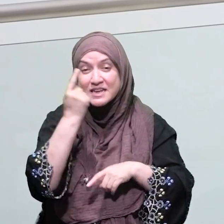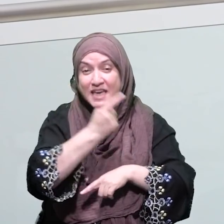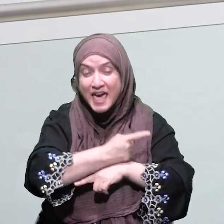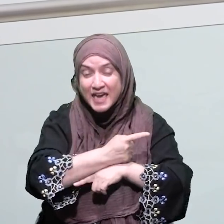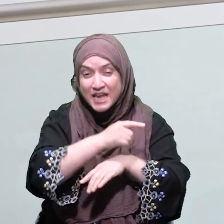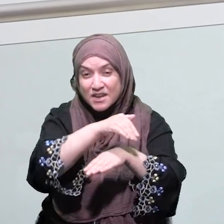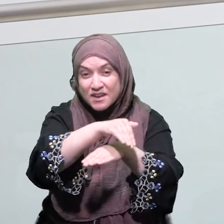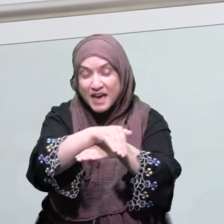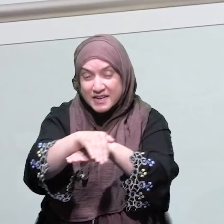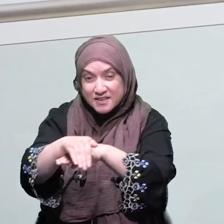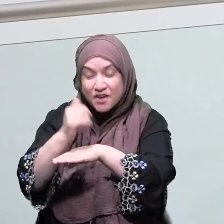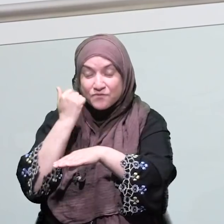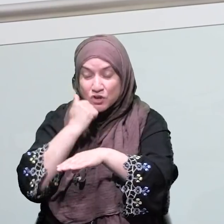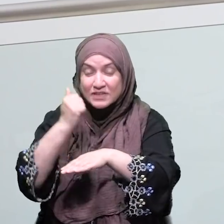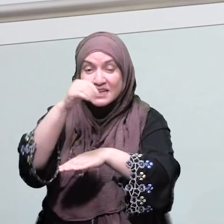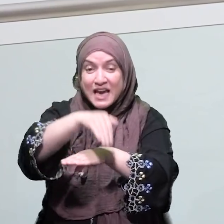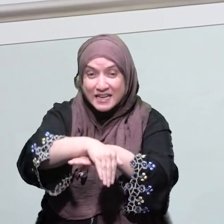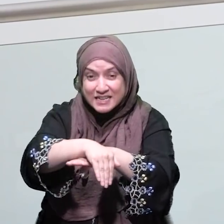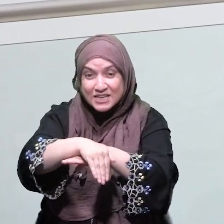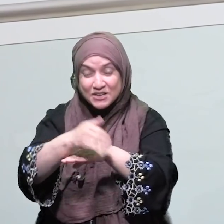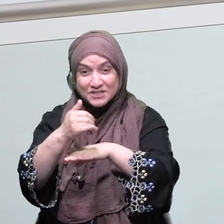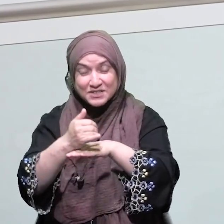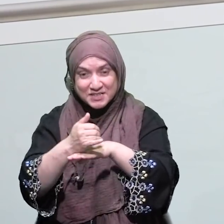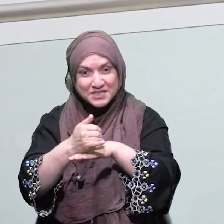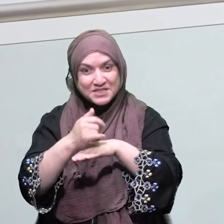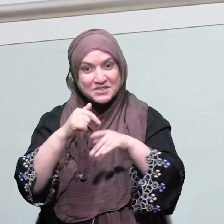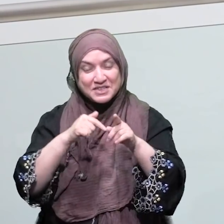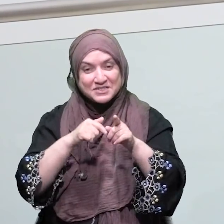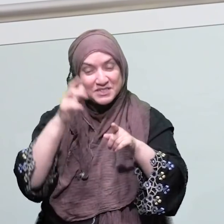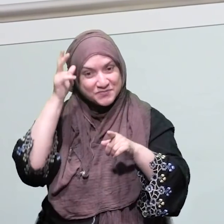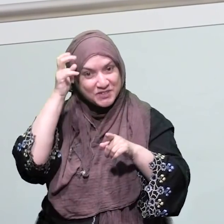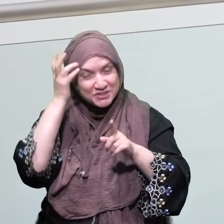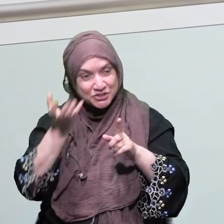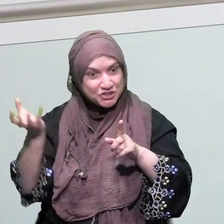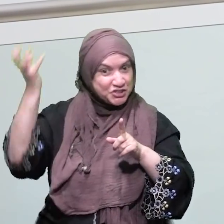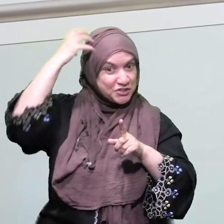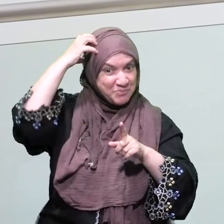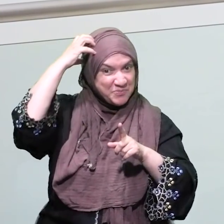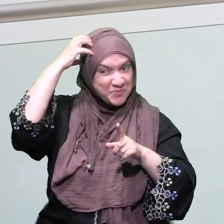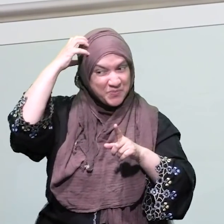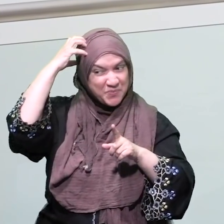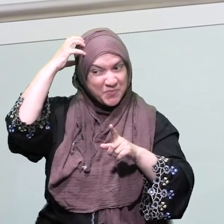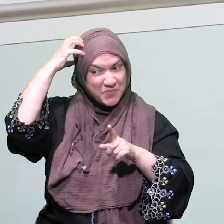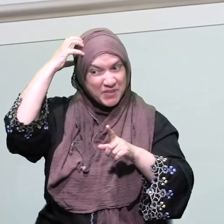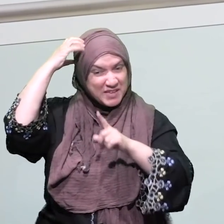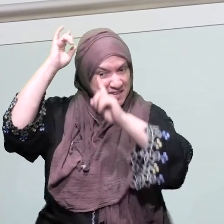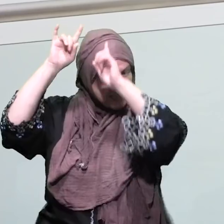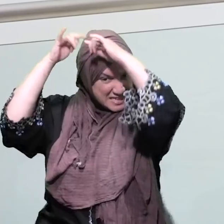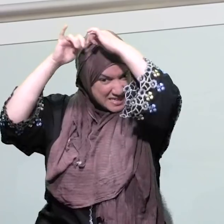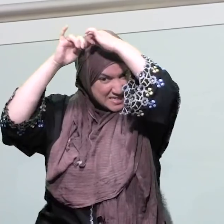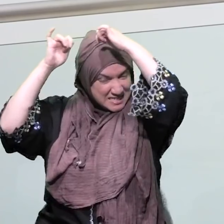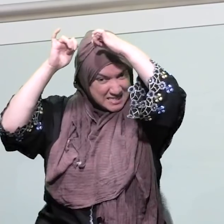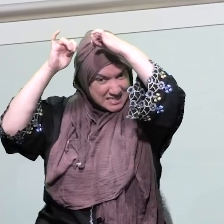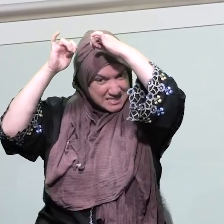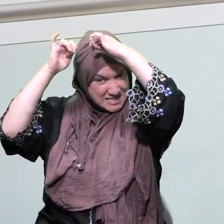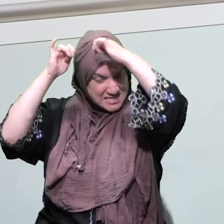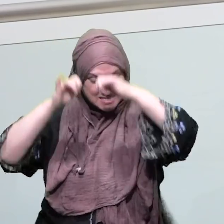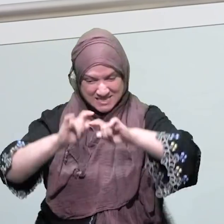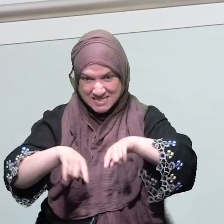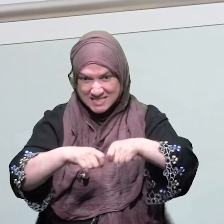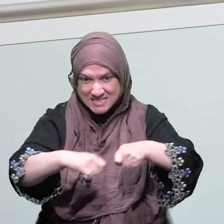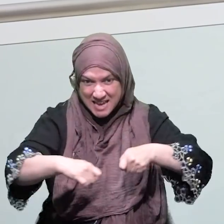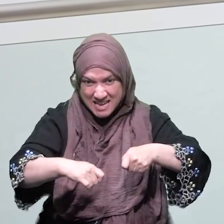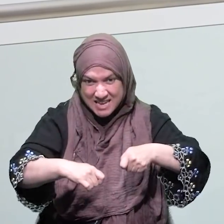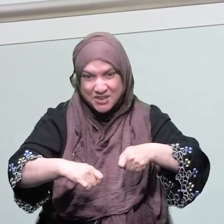ties these 3 knots. And as he ties these 3 knots, يَضْرِبُ مَكَانَ كُلِّ عُقْدَةٍ